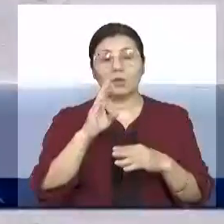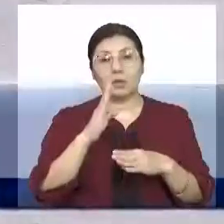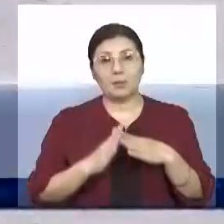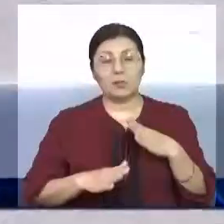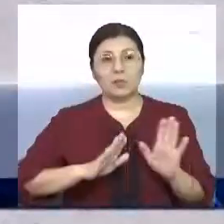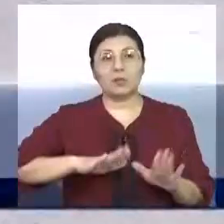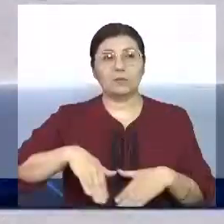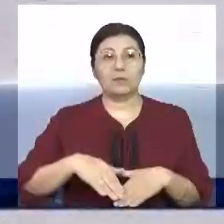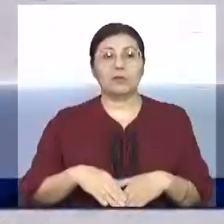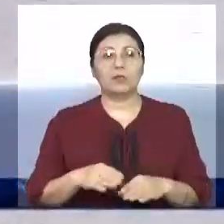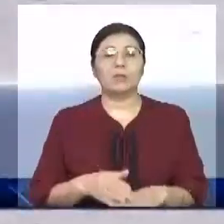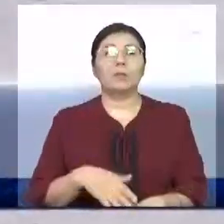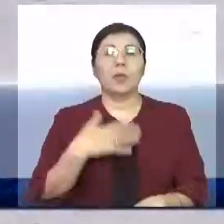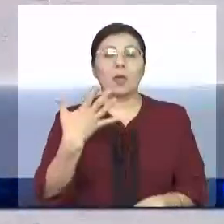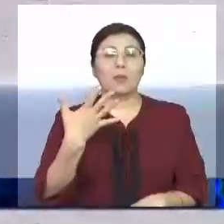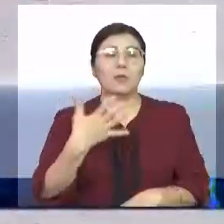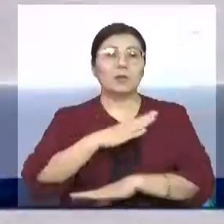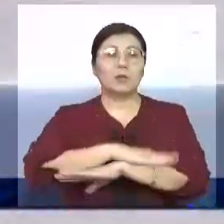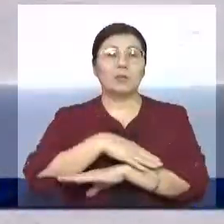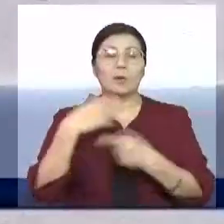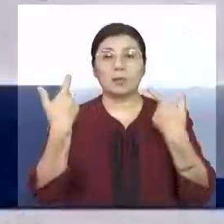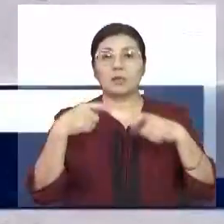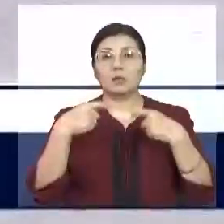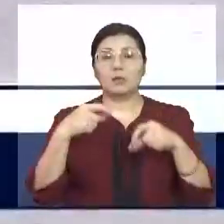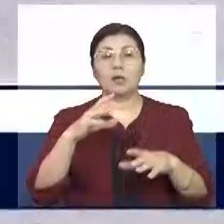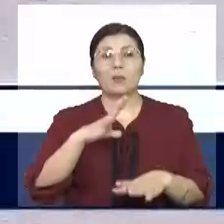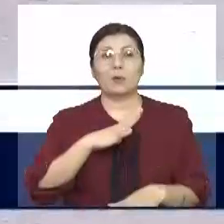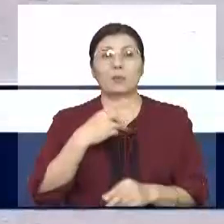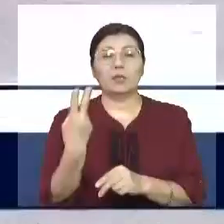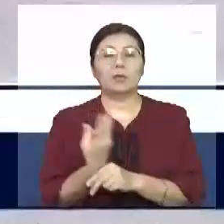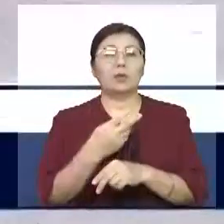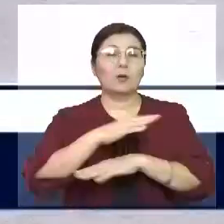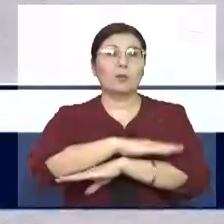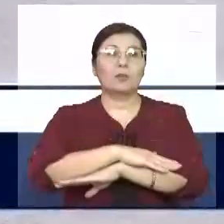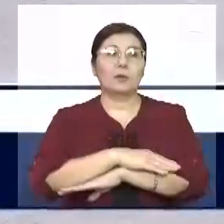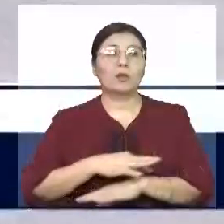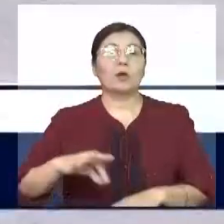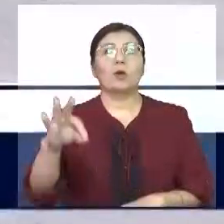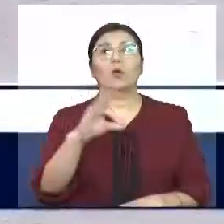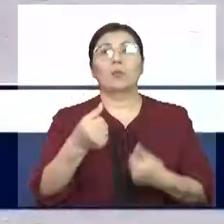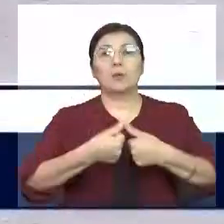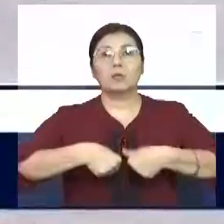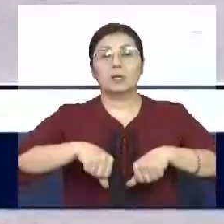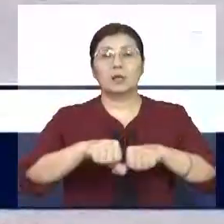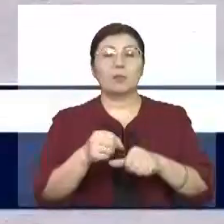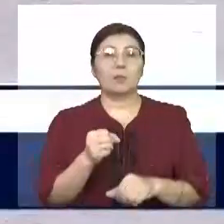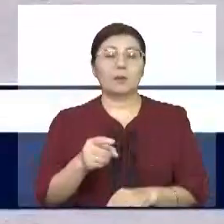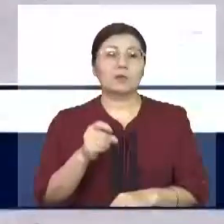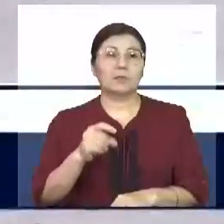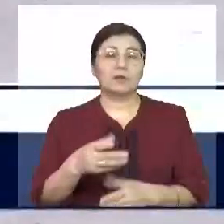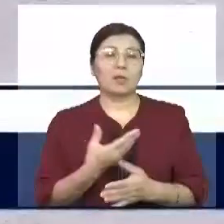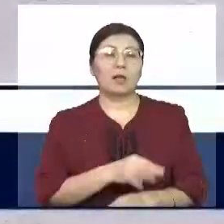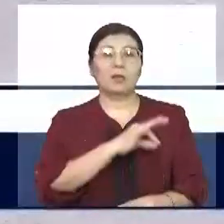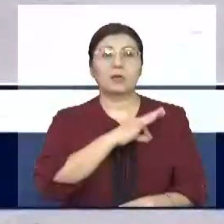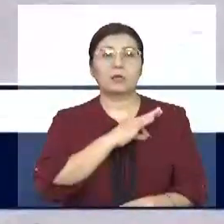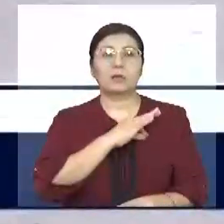11-ші сынып түлектері 5 пәннен емтихан тапсырып, оның 2 пәні бойынша облыстық комиссия алтын белгілерге